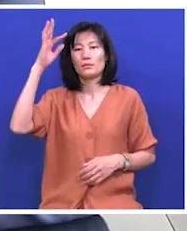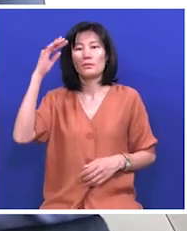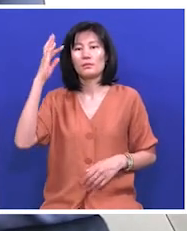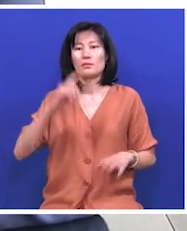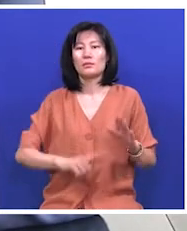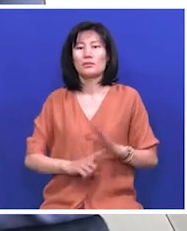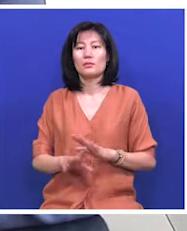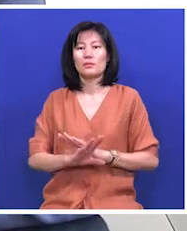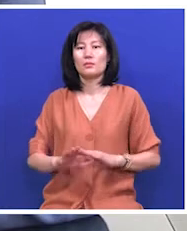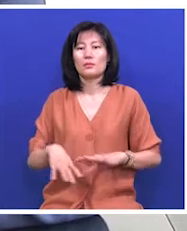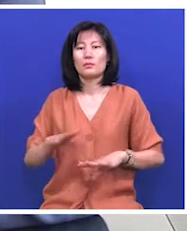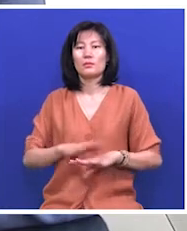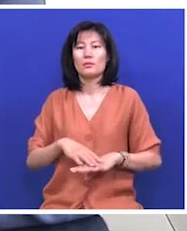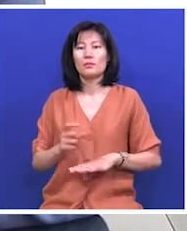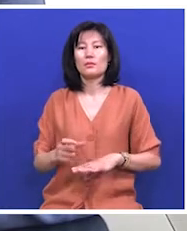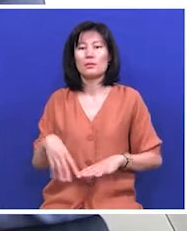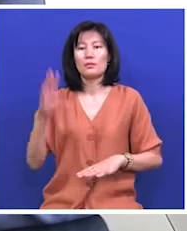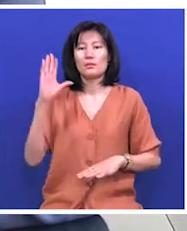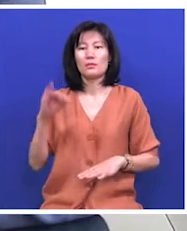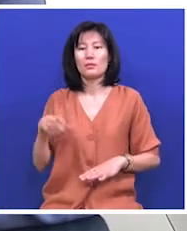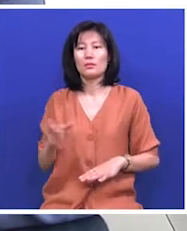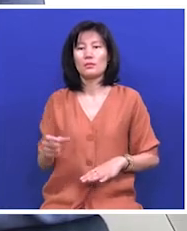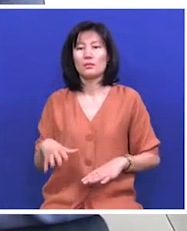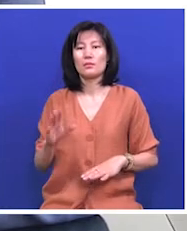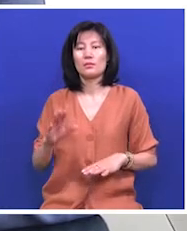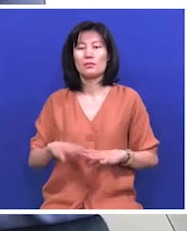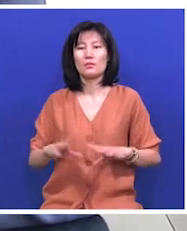ойларына шықпайды. Мысалға халық арасында айтады, кешке